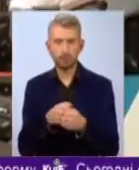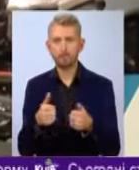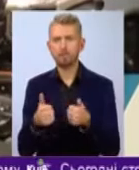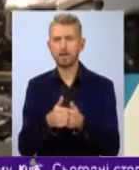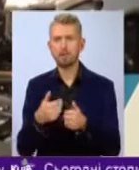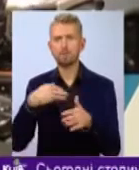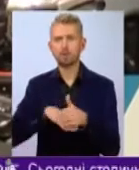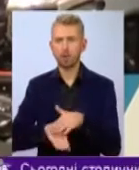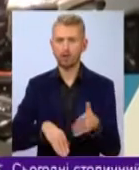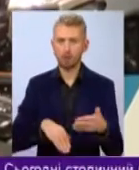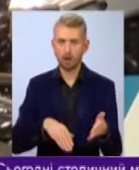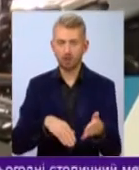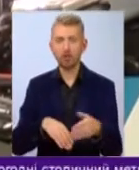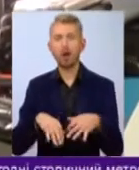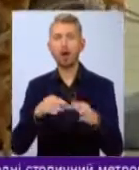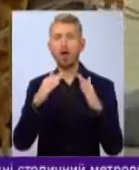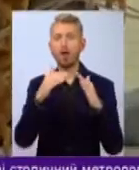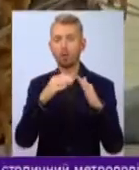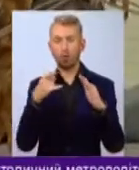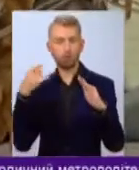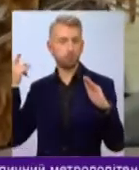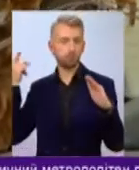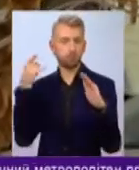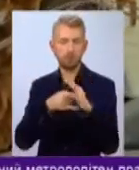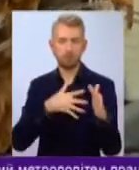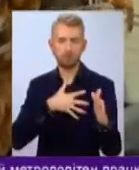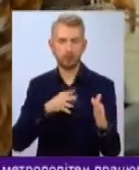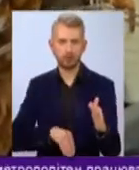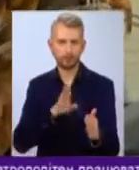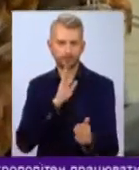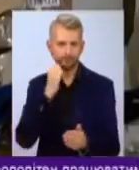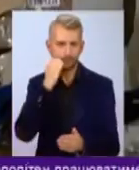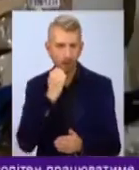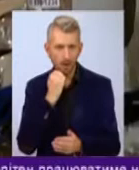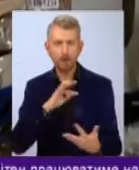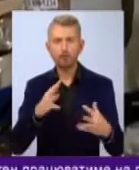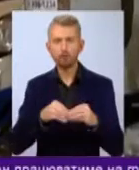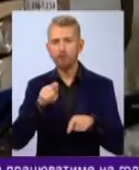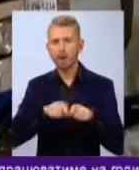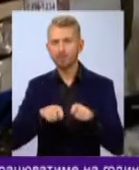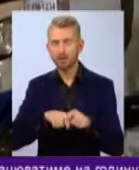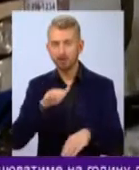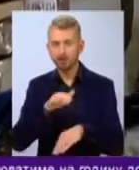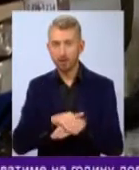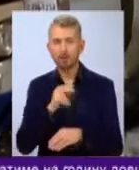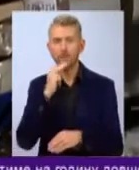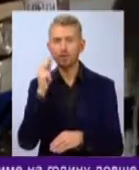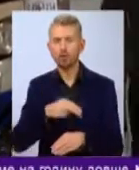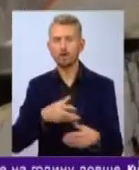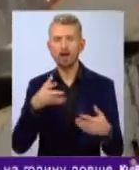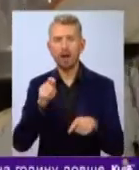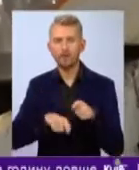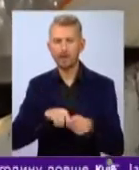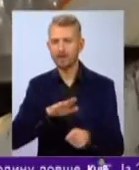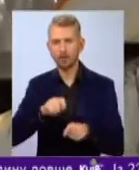Його автівка влетіла в кіоск, в результаті чого загинула пенсіонерка. Висновки експертизи свідчать про те, що винуватець аварії не